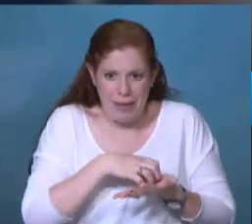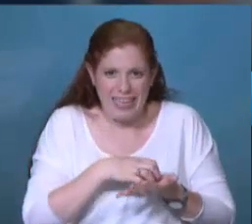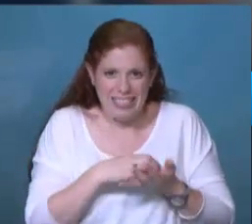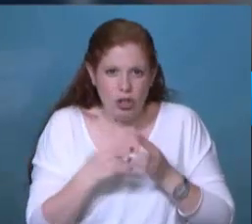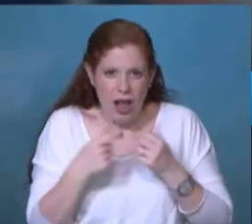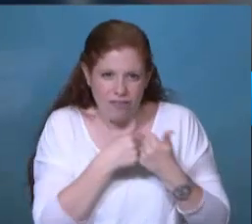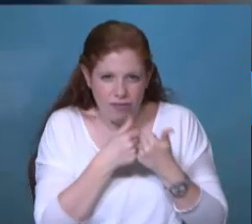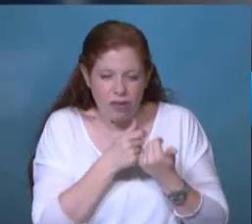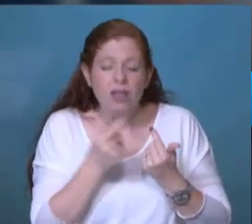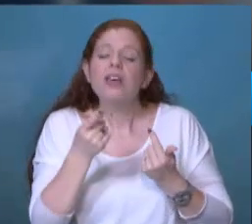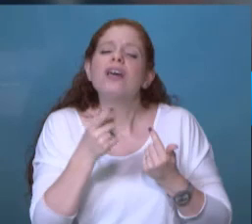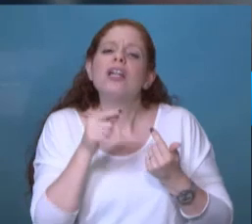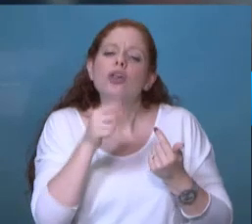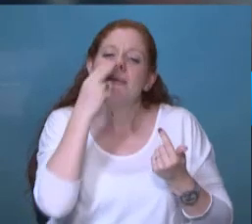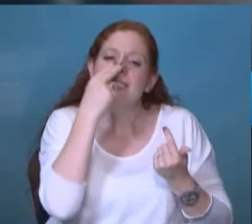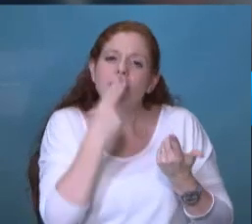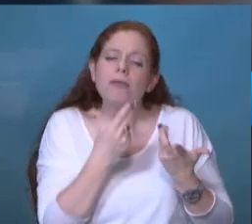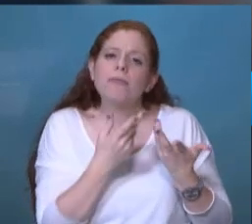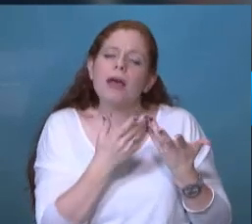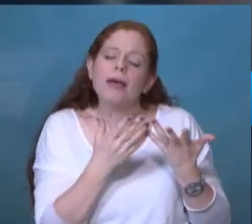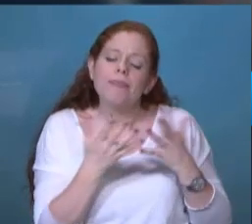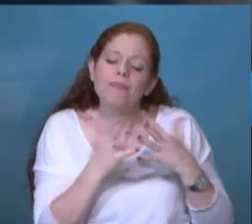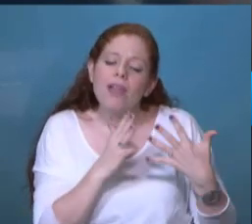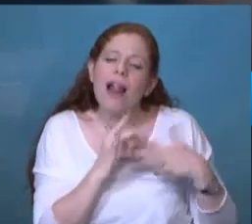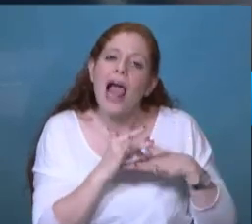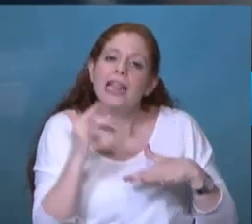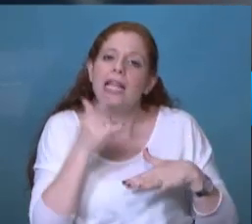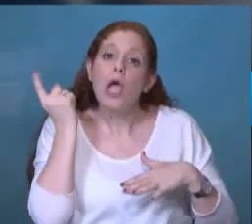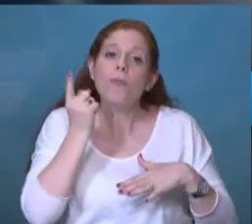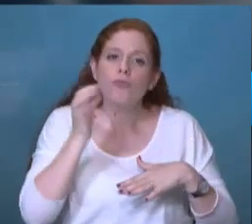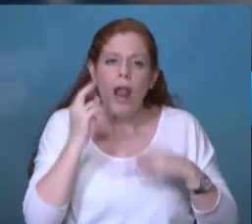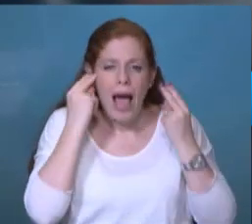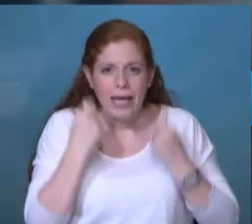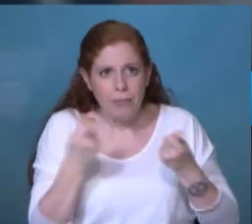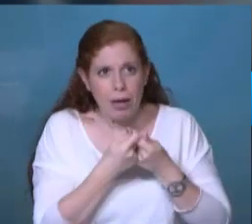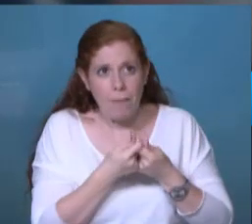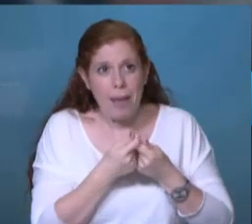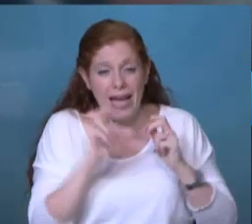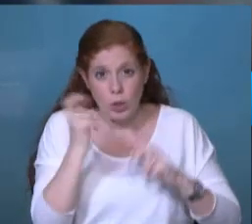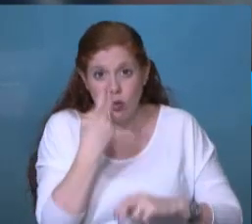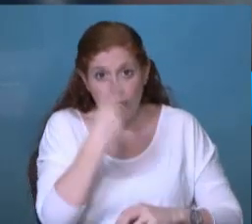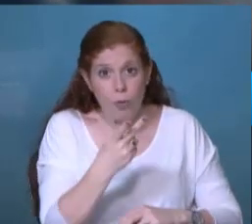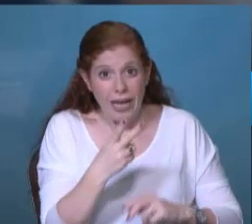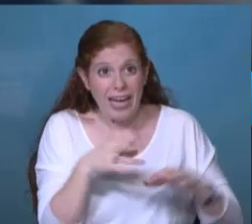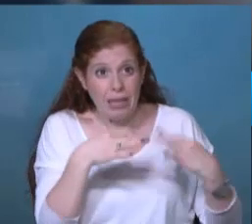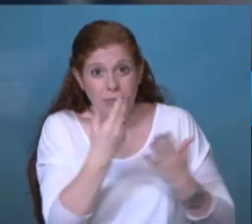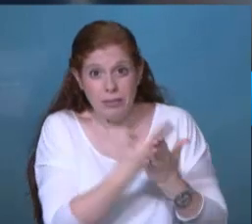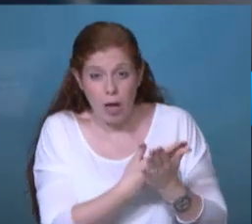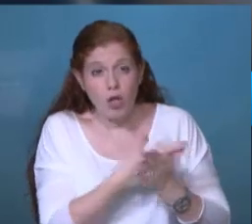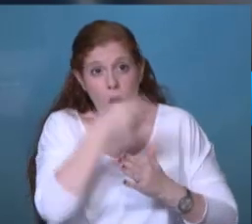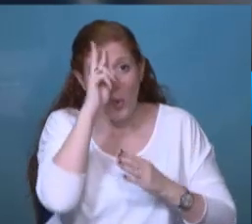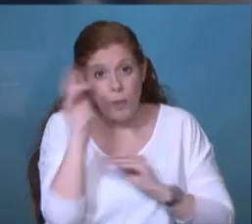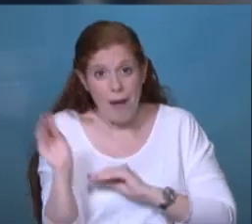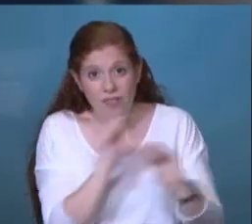ושם איכשהו מנסים לעדן את האיומים של החרדים בנושא הגיוס. ובואו נראה למסך את המסמך שהליכוד מעביר